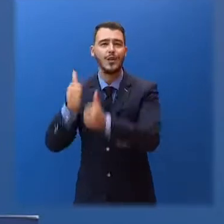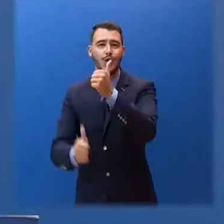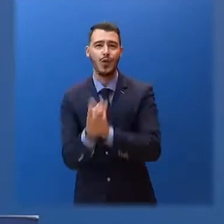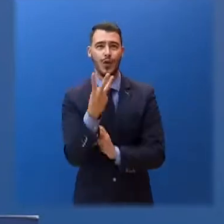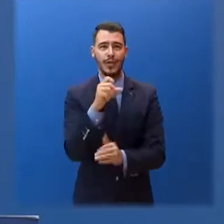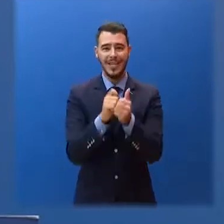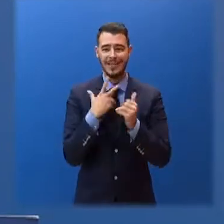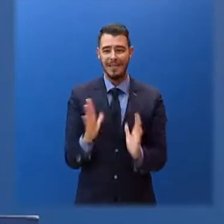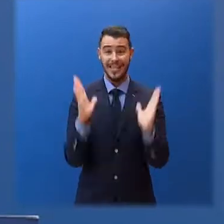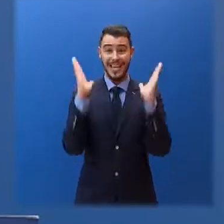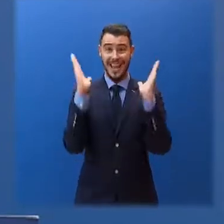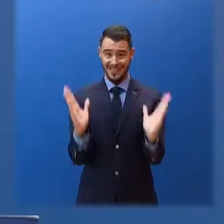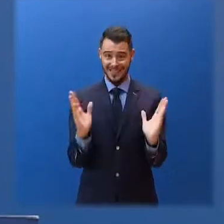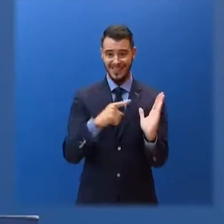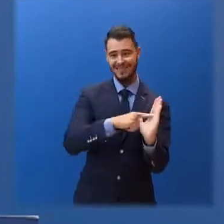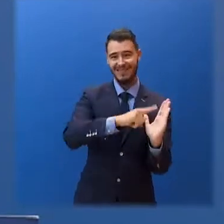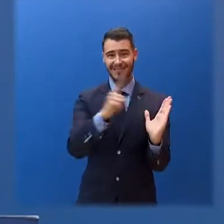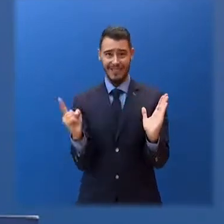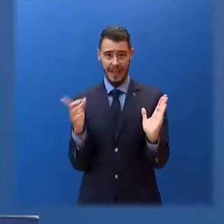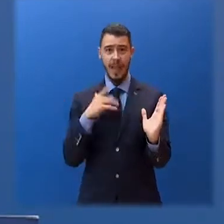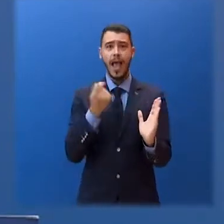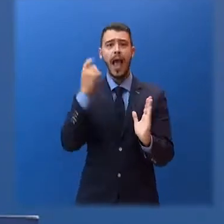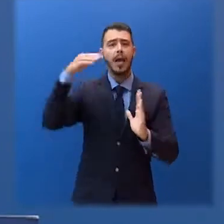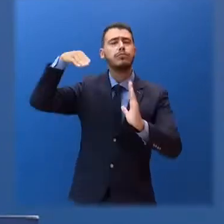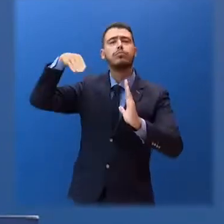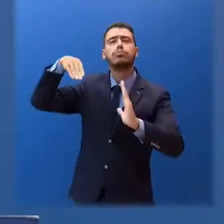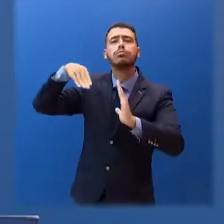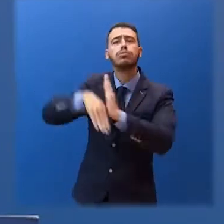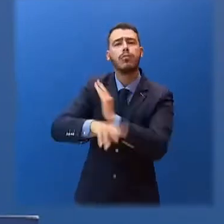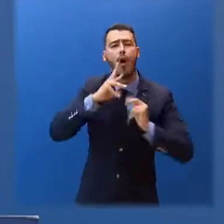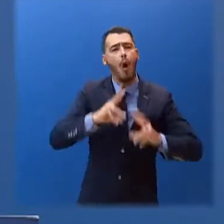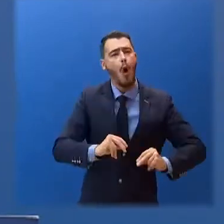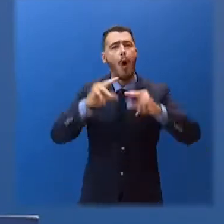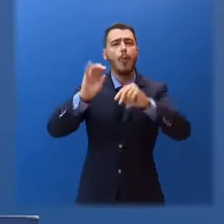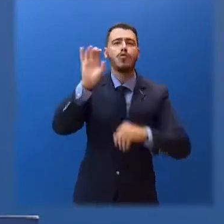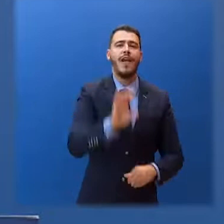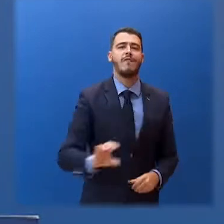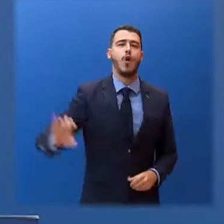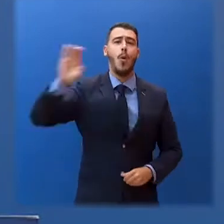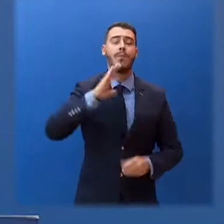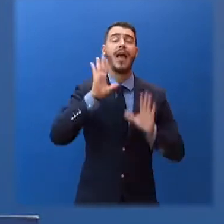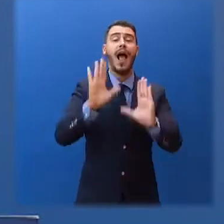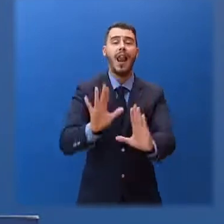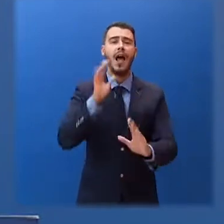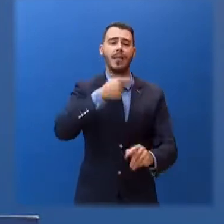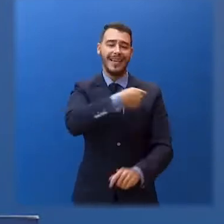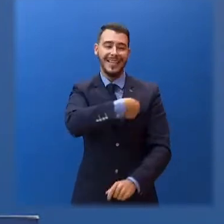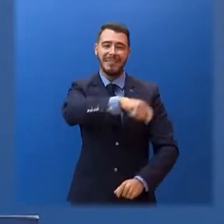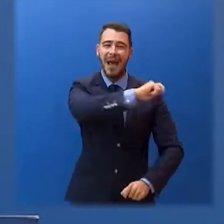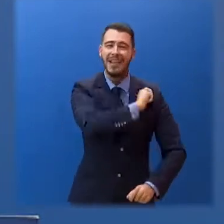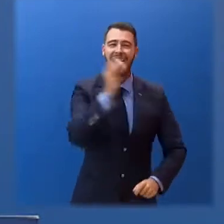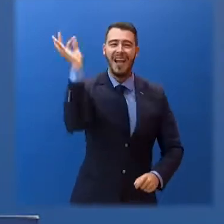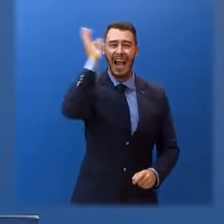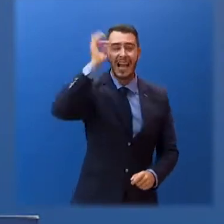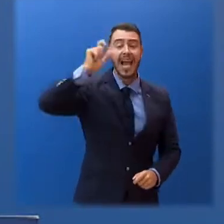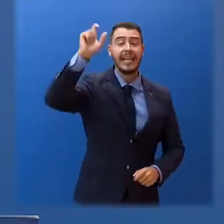μικρότερη από αυτή που παρατηρείται σε μεγάλες χώρες, όπως η Ισπανία, η Γαλλία, η Ιταλία και η Πορτογαλία.